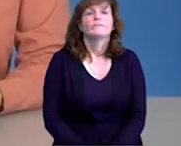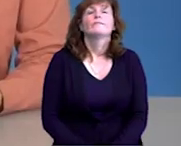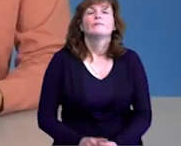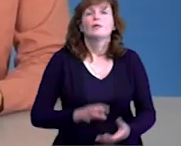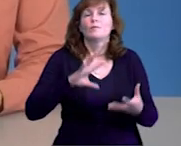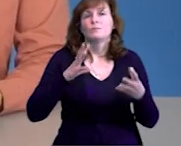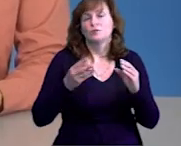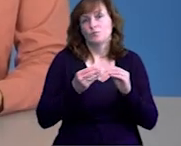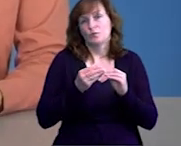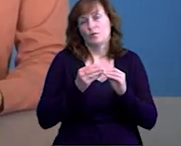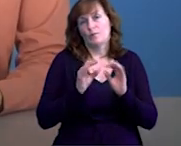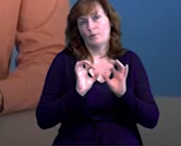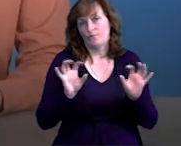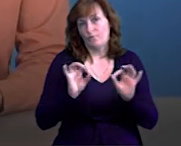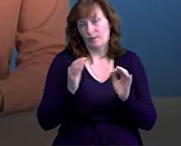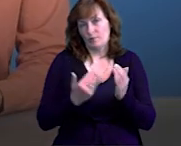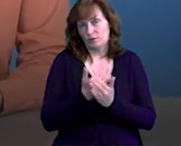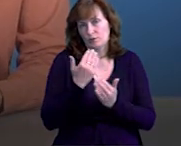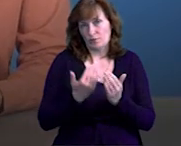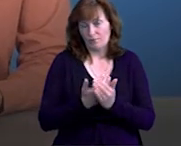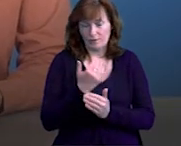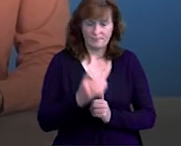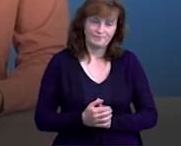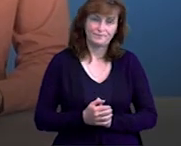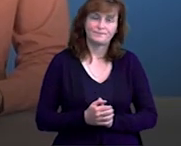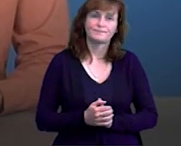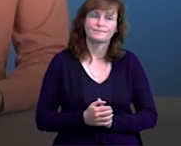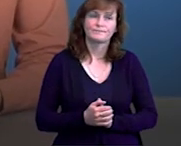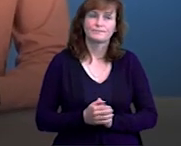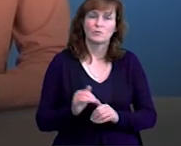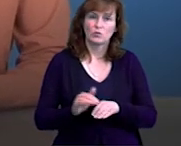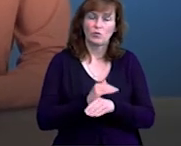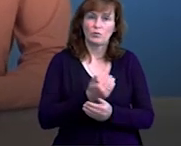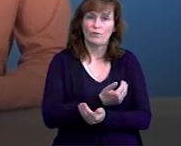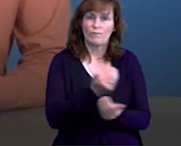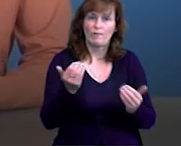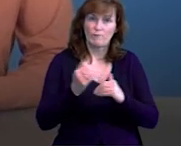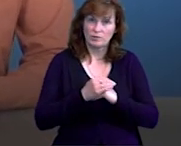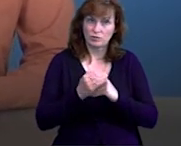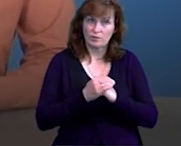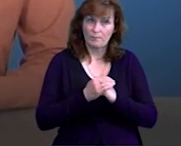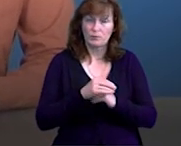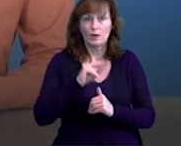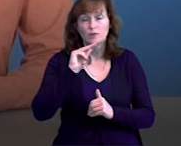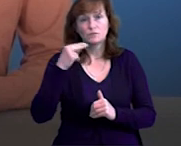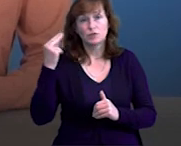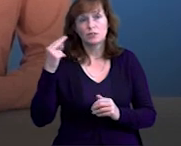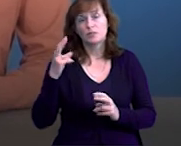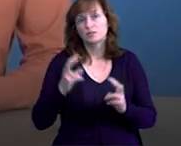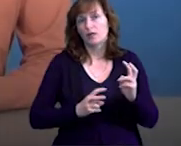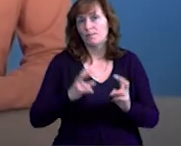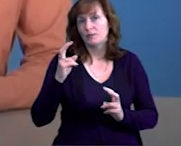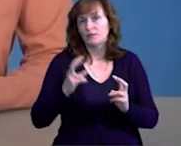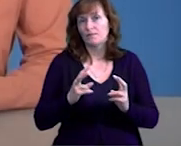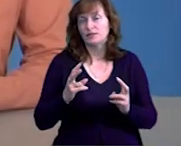В ефірі підсумковий випуск новин на UA Чернігів. В студії для вас працює Анастасія Лоза. Доброго вам вечора. Чернігівське